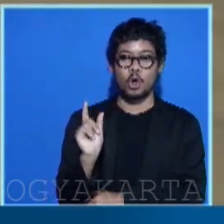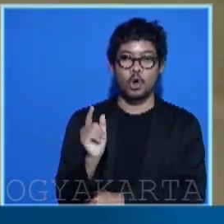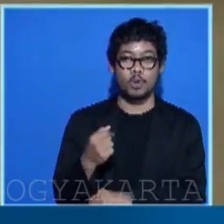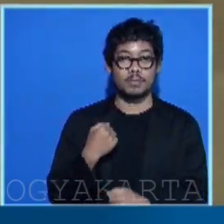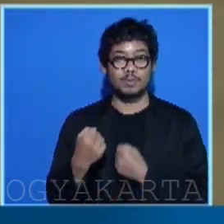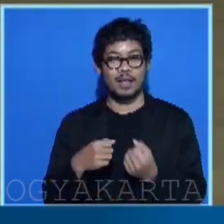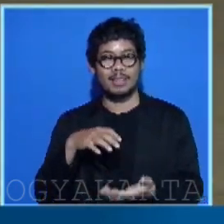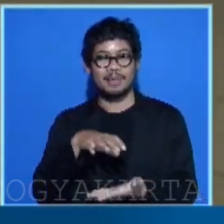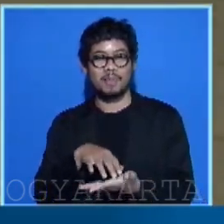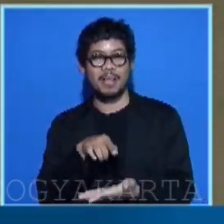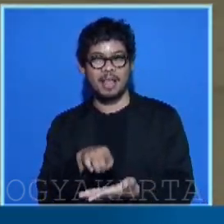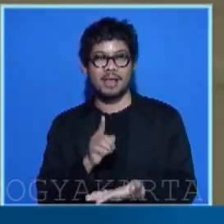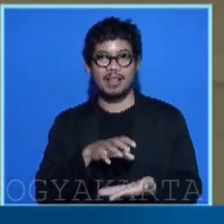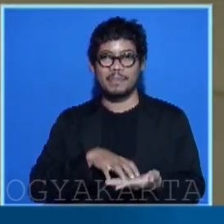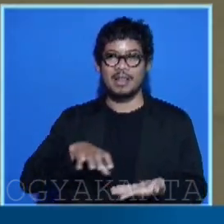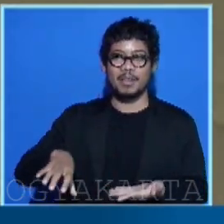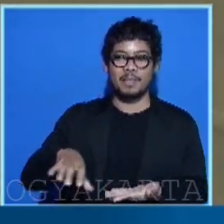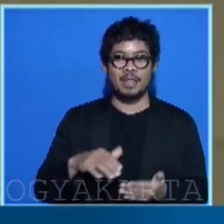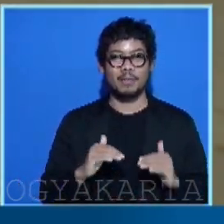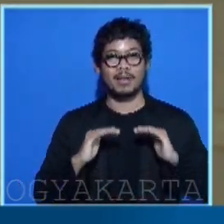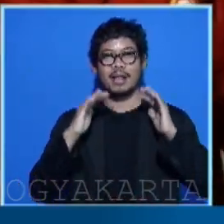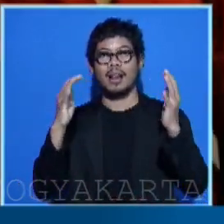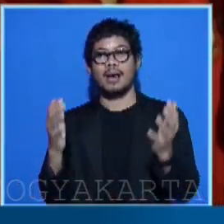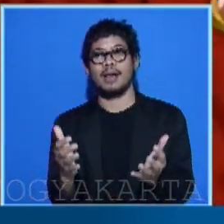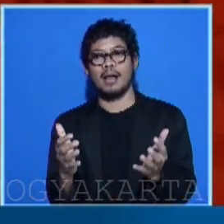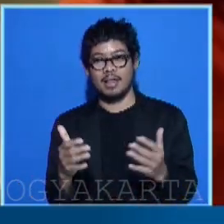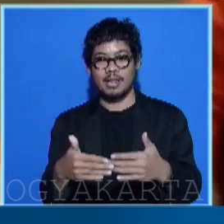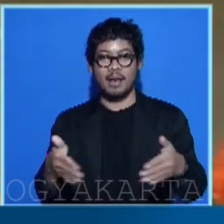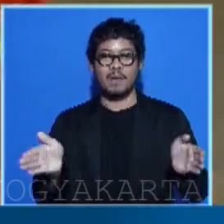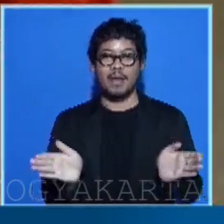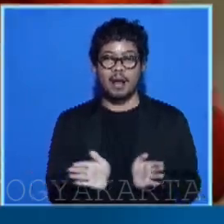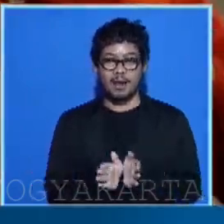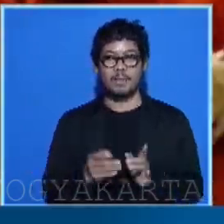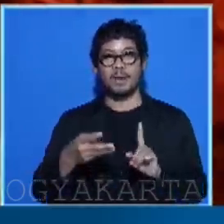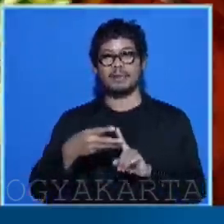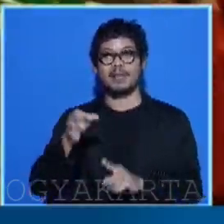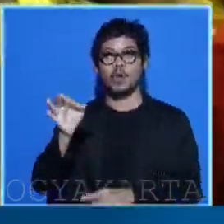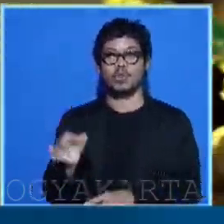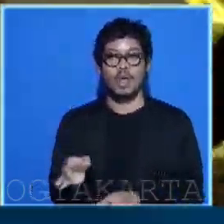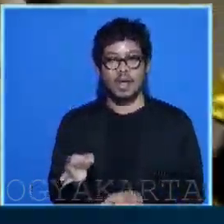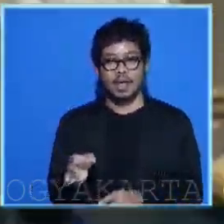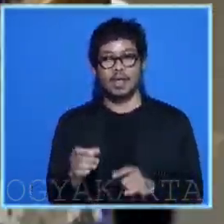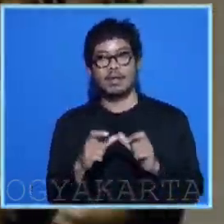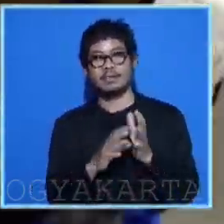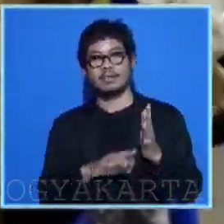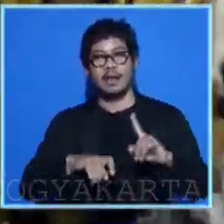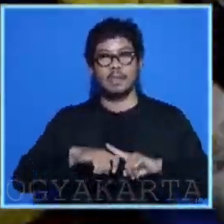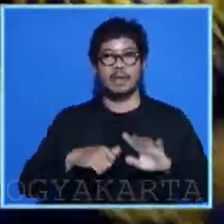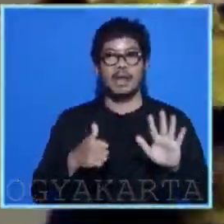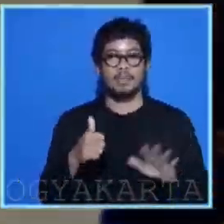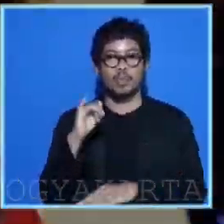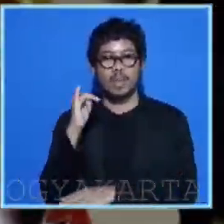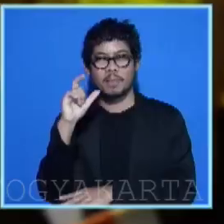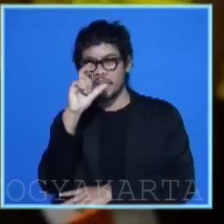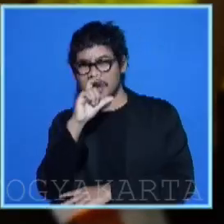Komplek Stadion Mandala grida lapangan balai kota Yogyakarta arta serta SMK 6 Yogyakarta kegiatan ini sebagai sarana pencarian bibit terbaik